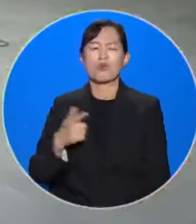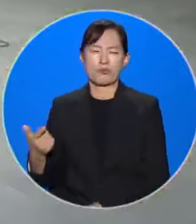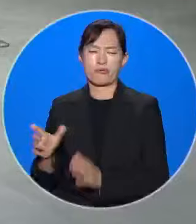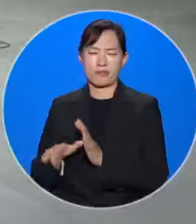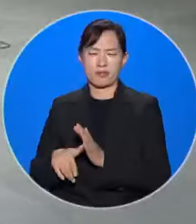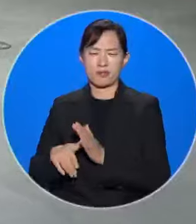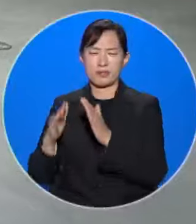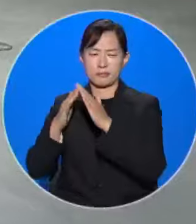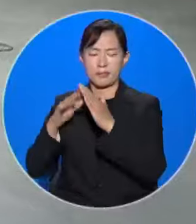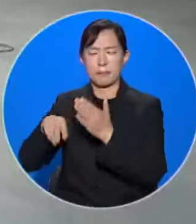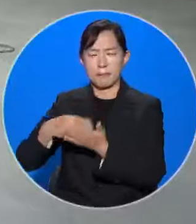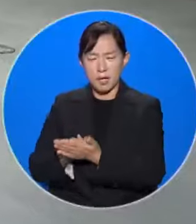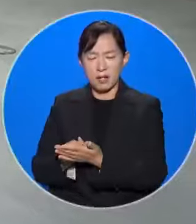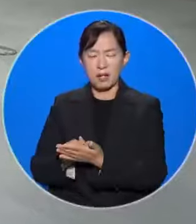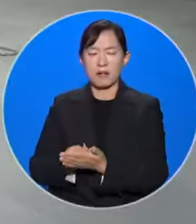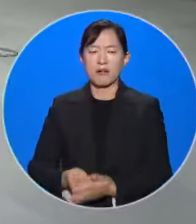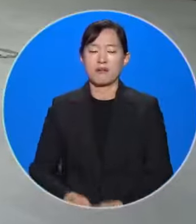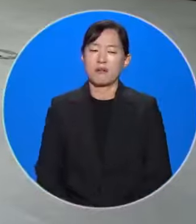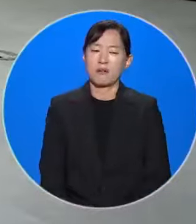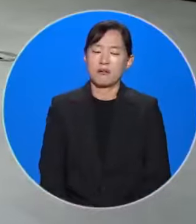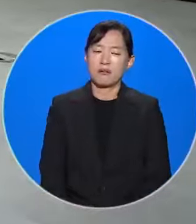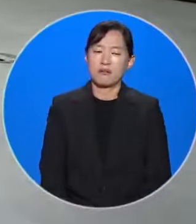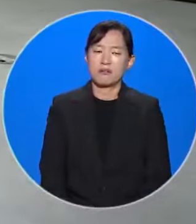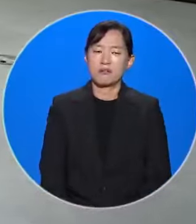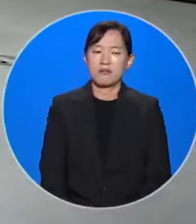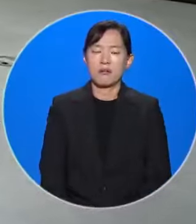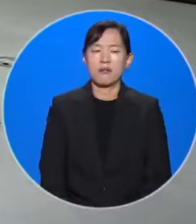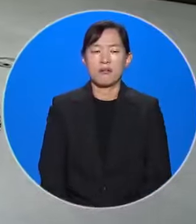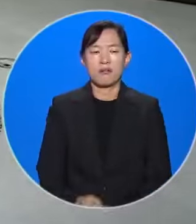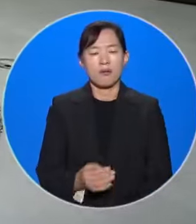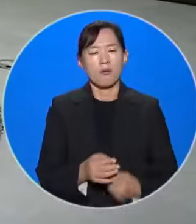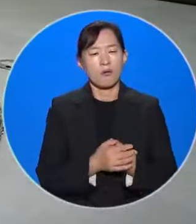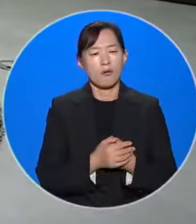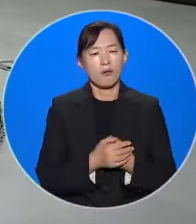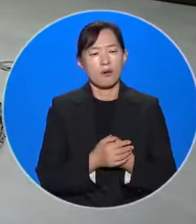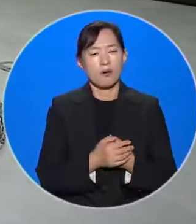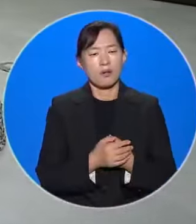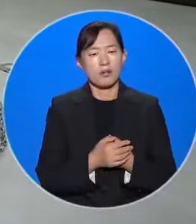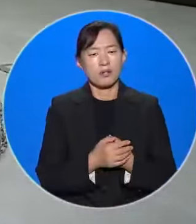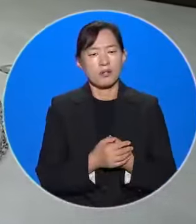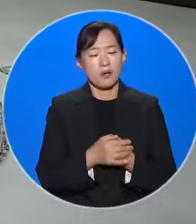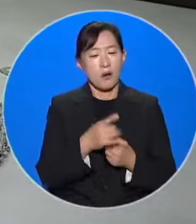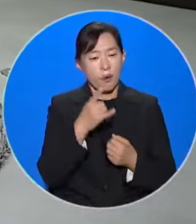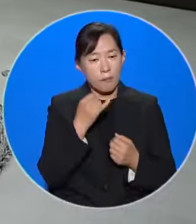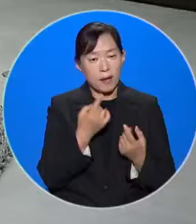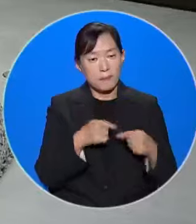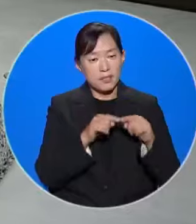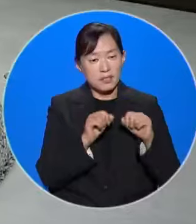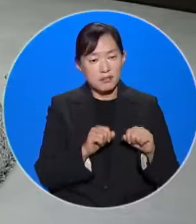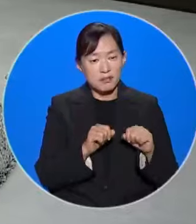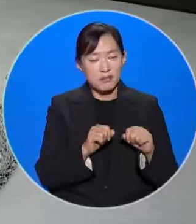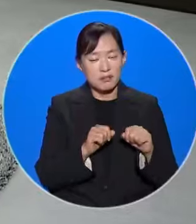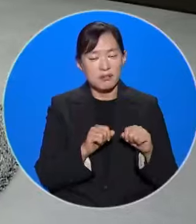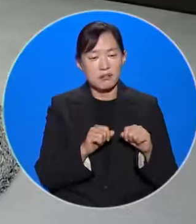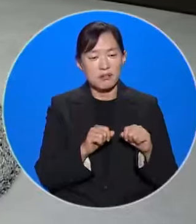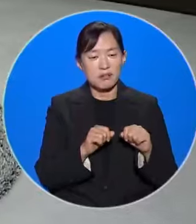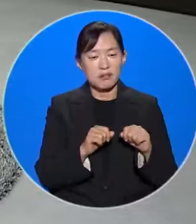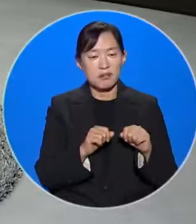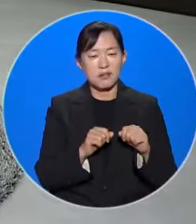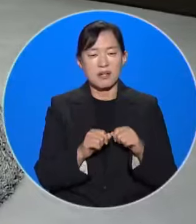직장 다녀와서? 네네. 그래도 권사님 계셨으니까 참 다행이네, 그렇죠? 아니요, 저는 일산에 있고 딸은 의정부에